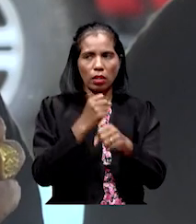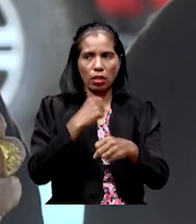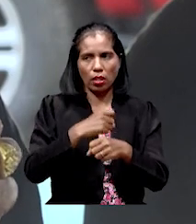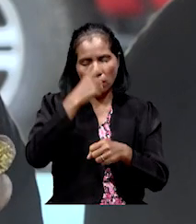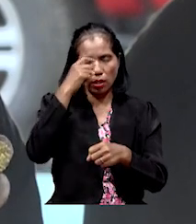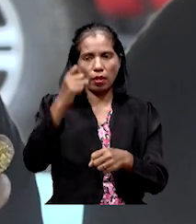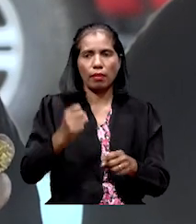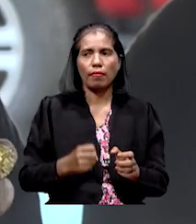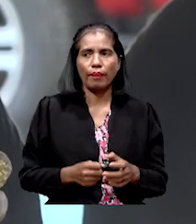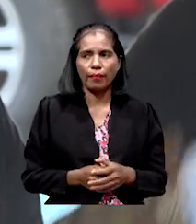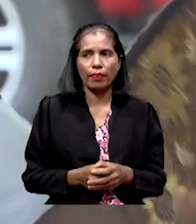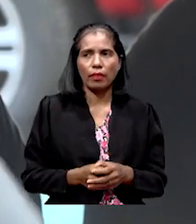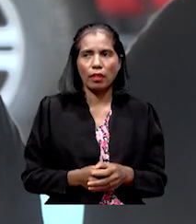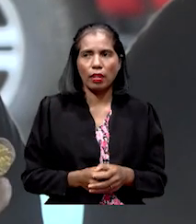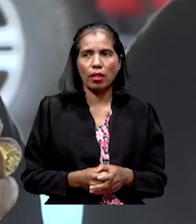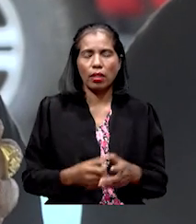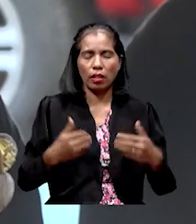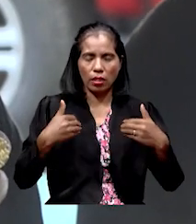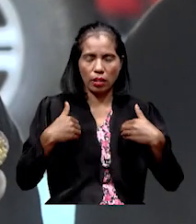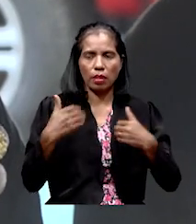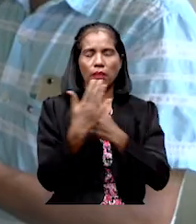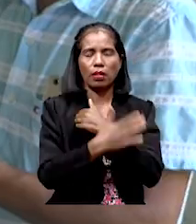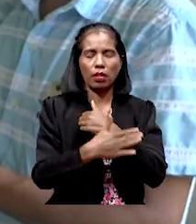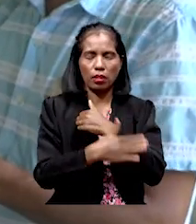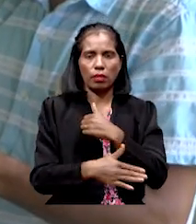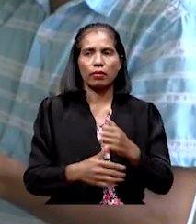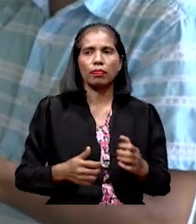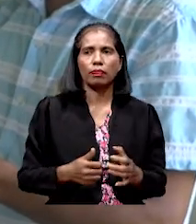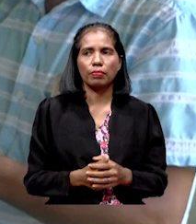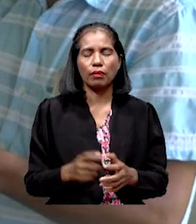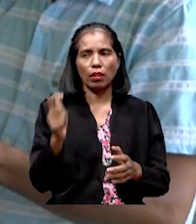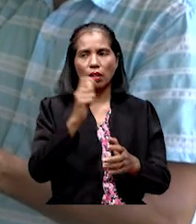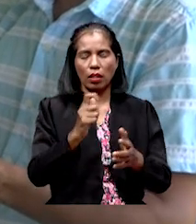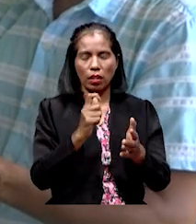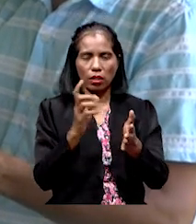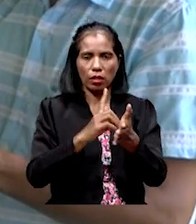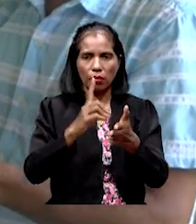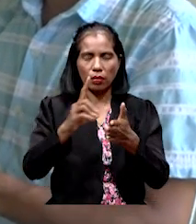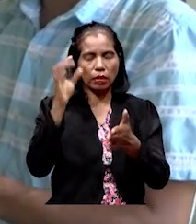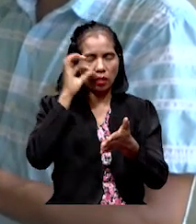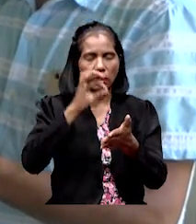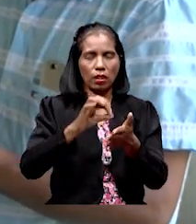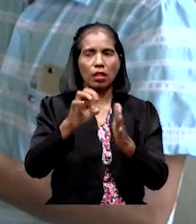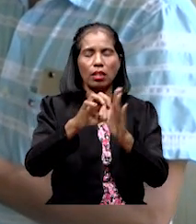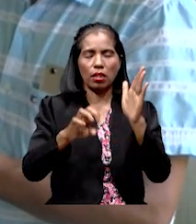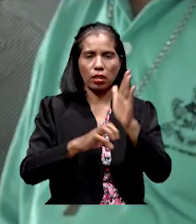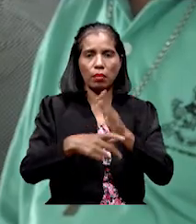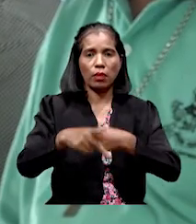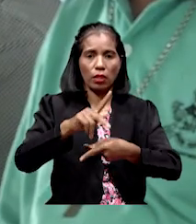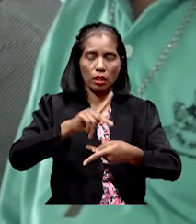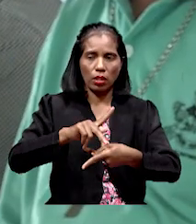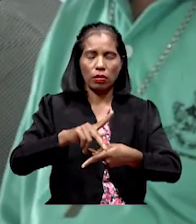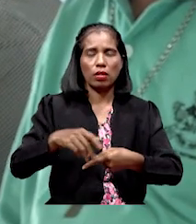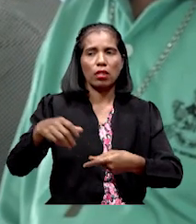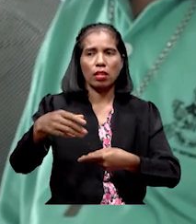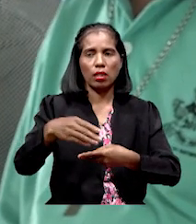ada. Ia adalah saudara mereka. Ia terça semana ne, Secretaria Estado Proteção Civil